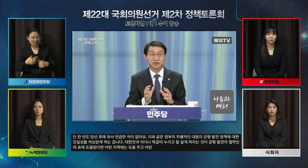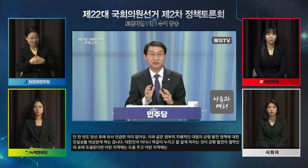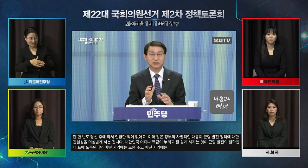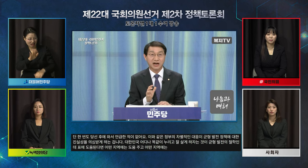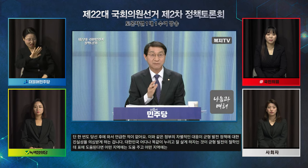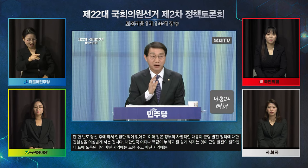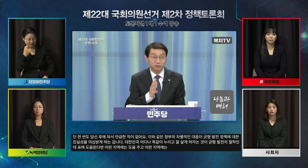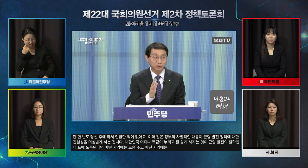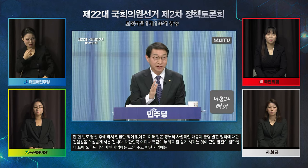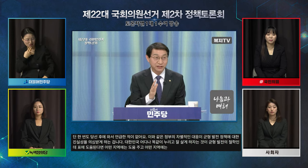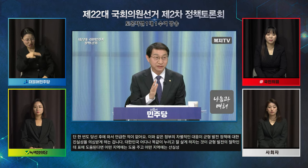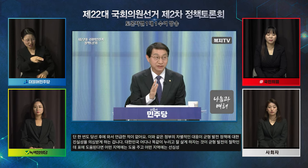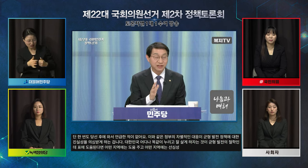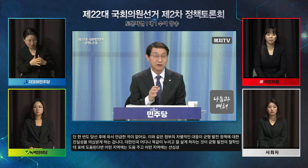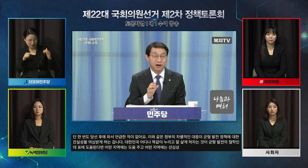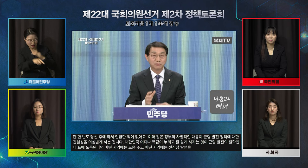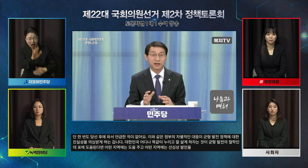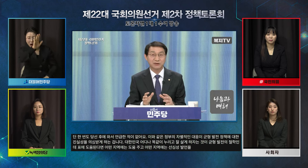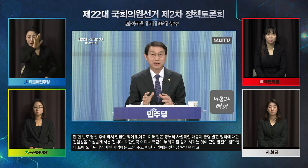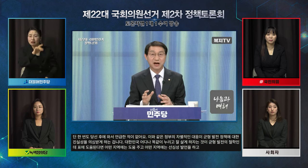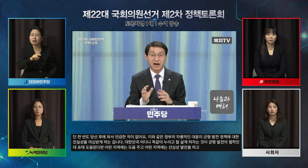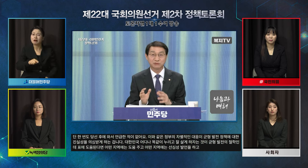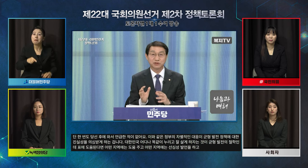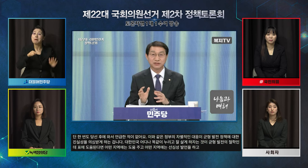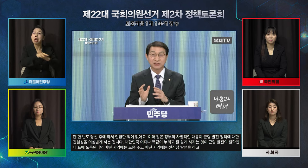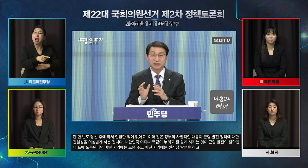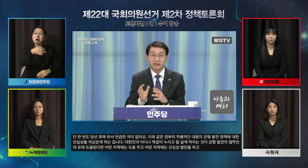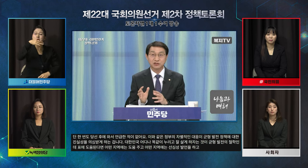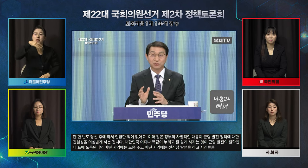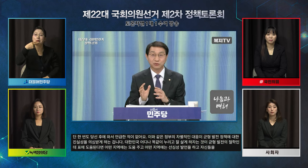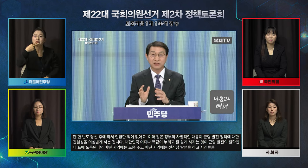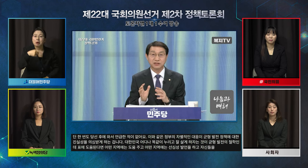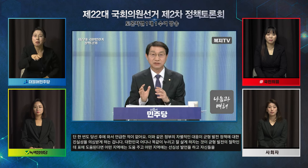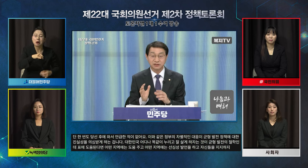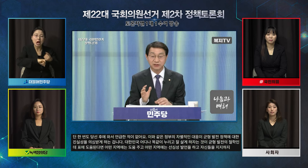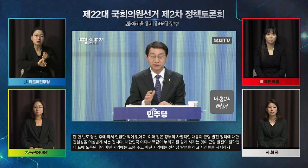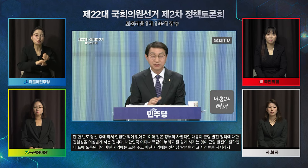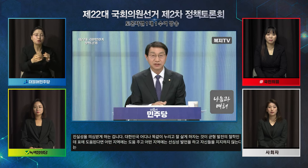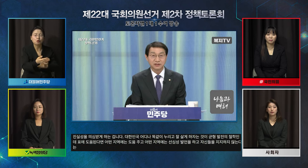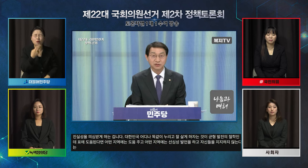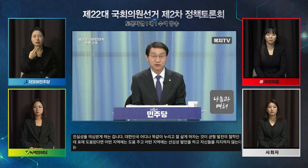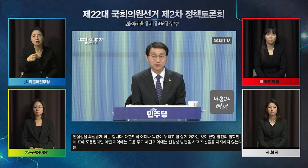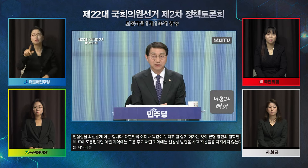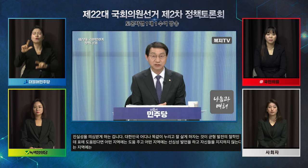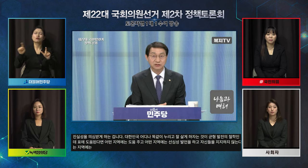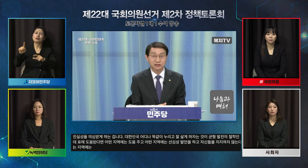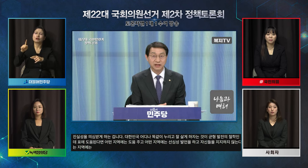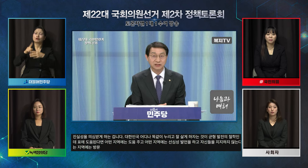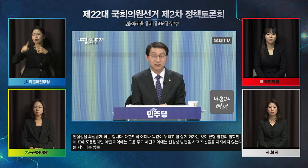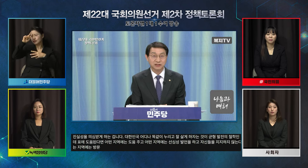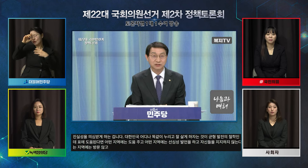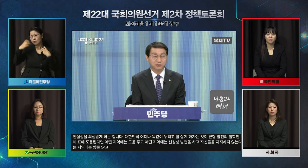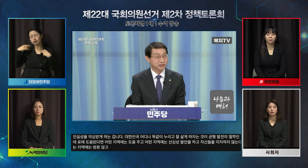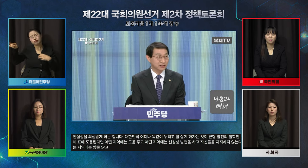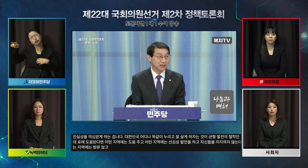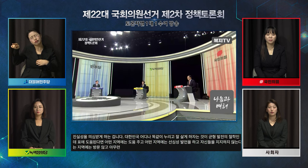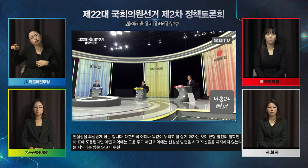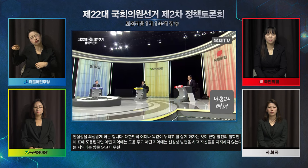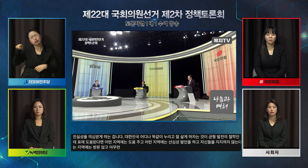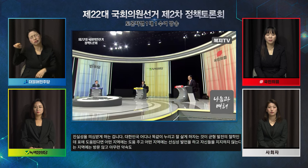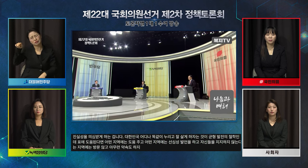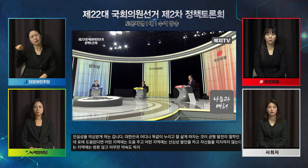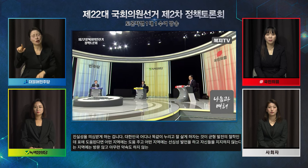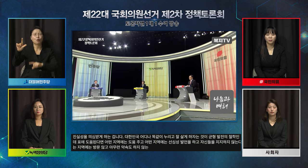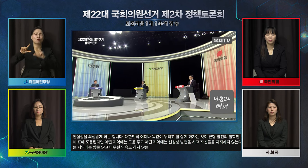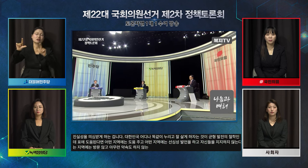생각하는 지역은 아예 방문도 안 하는 방문해봐야 아무런 약속도 하지 않는 이런 정치적인 행태에서 벗어나지